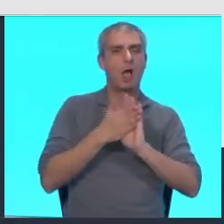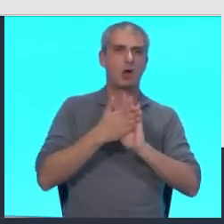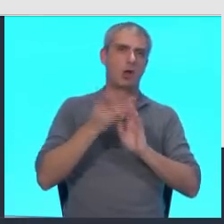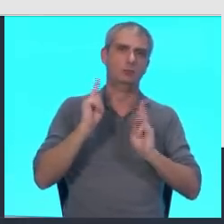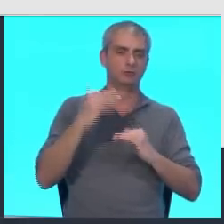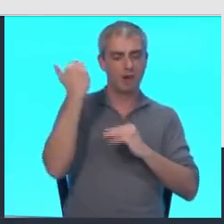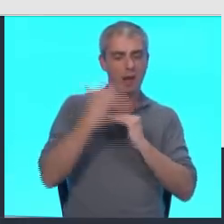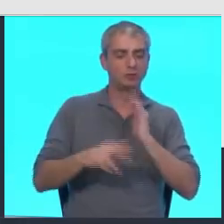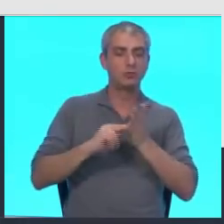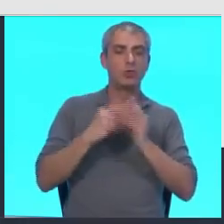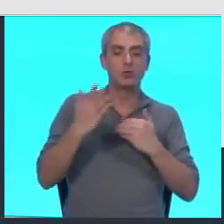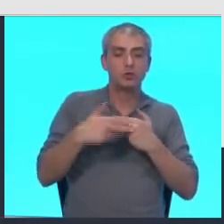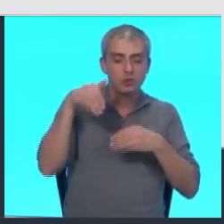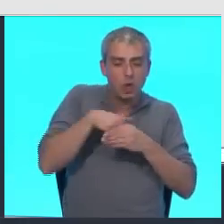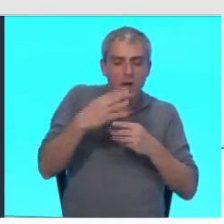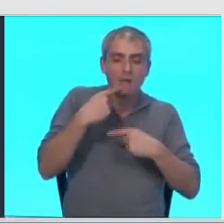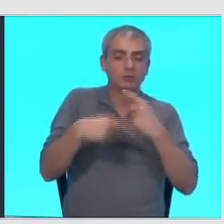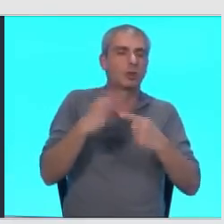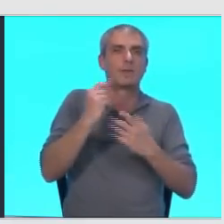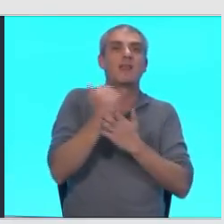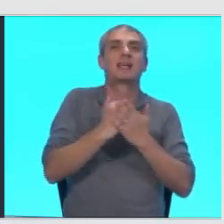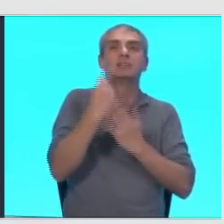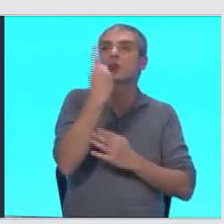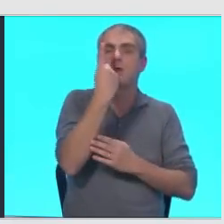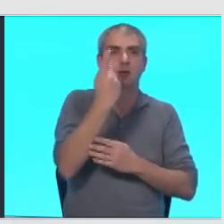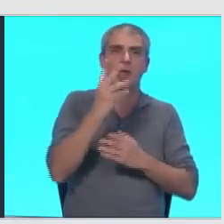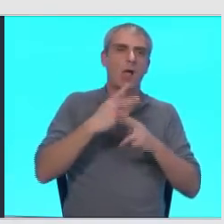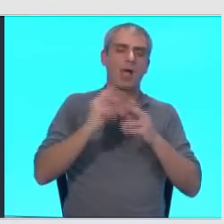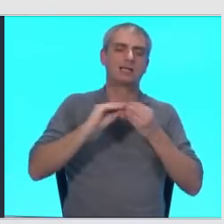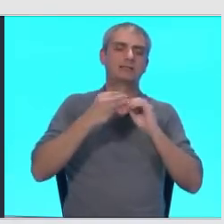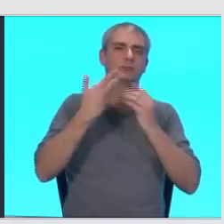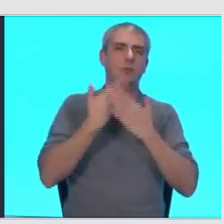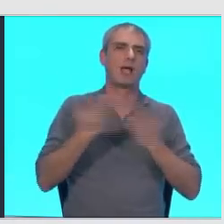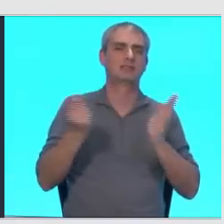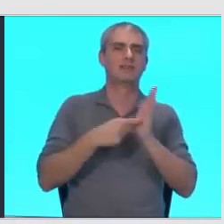התוכנית בתוך שנים אחדות. החיסכון היחיד למדינה נבע מצמצום החשיפה לתביעות משפטיות.